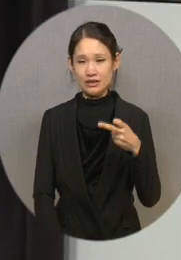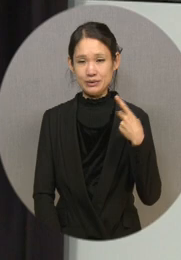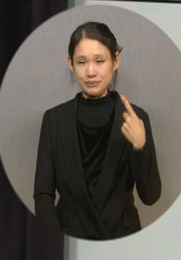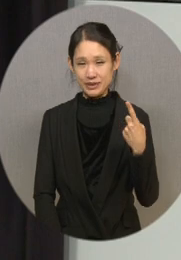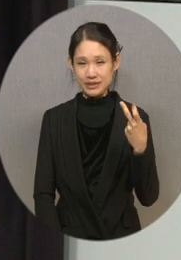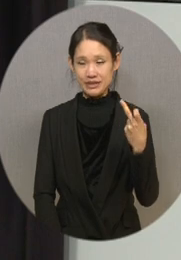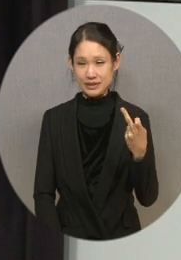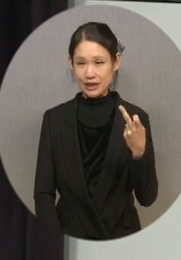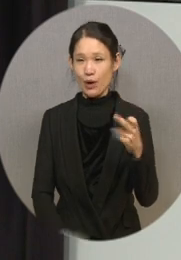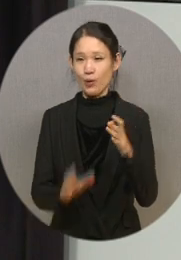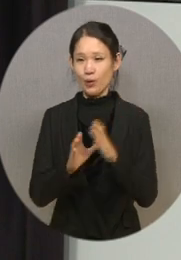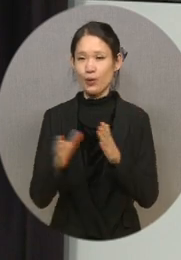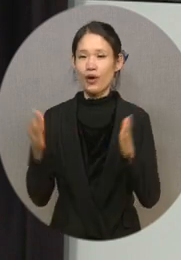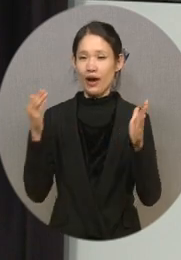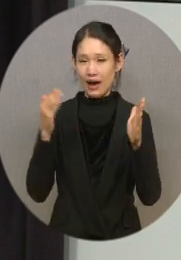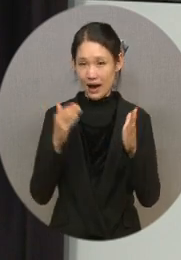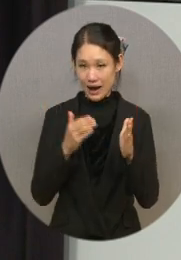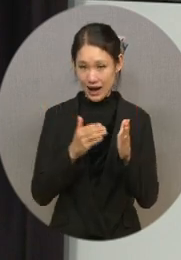2012년까지는 또